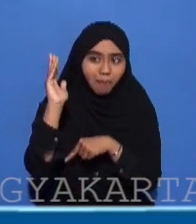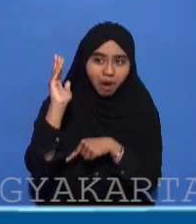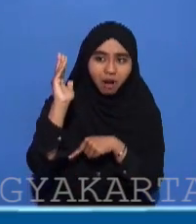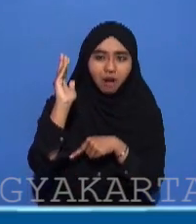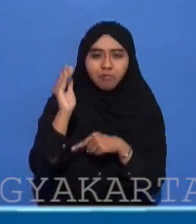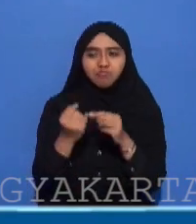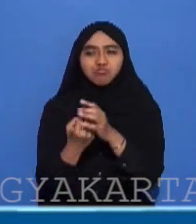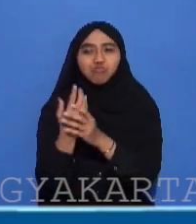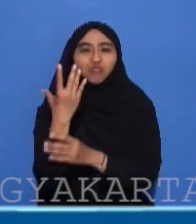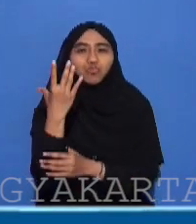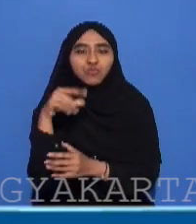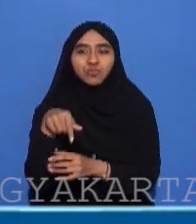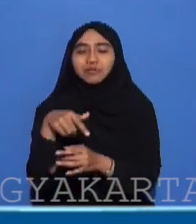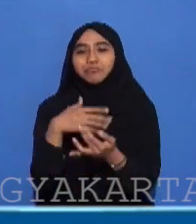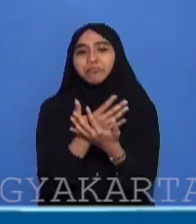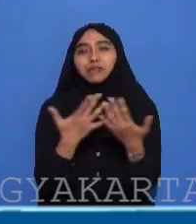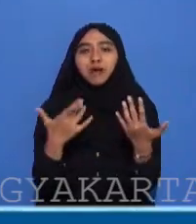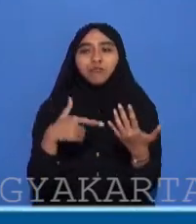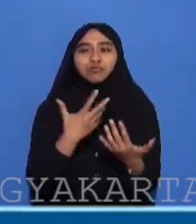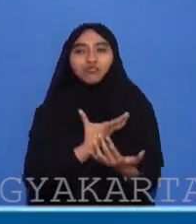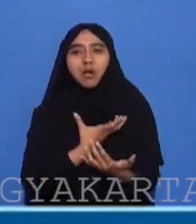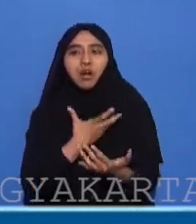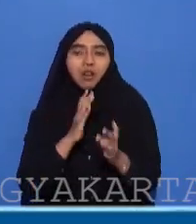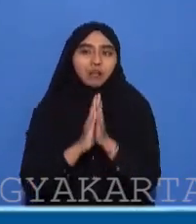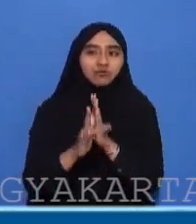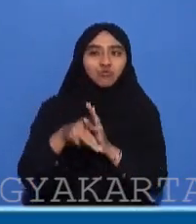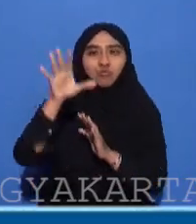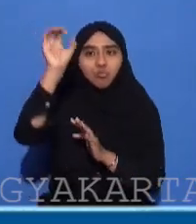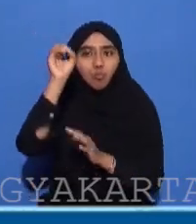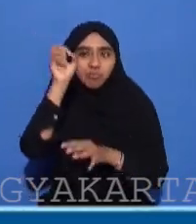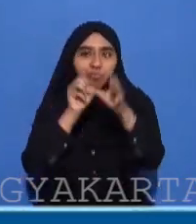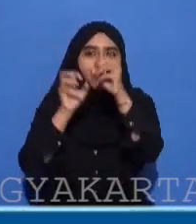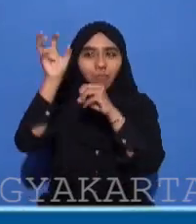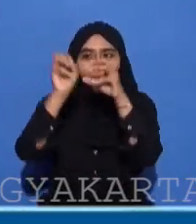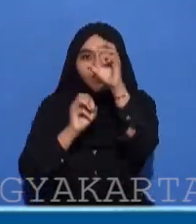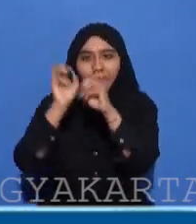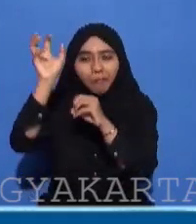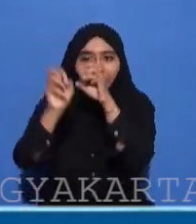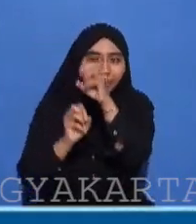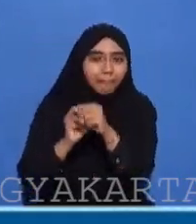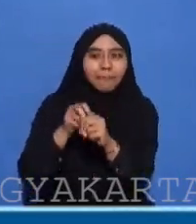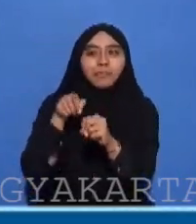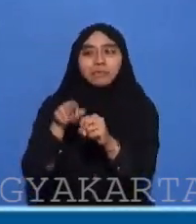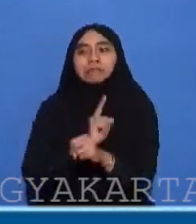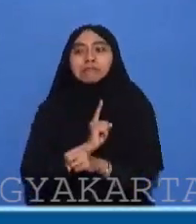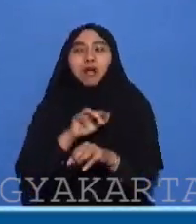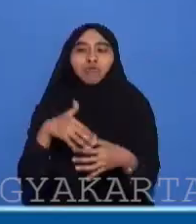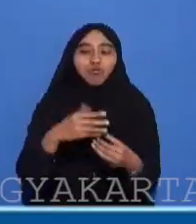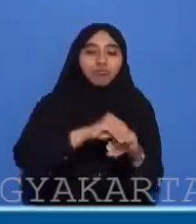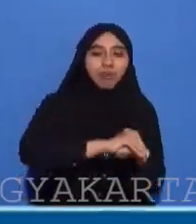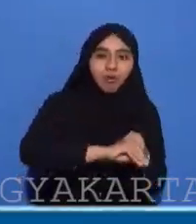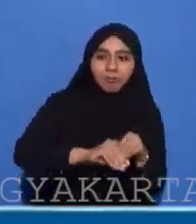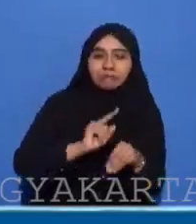masyarakat Lampung Remen mundut Langsung wahipun Melompat ini budidaya piyambak wonten ing kawisan sales